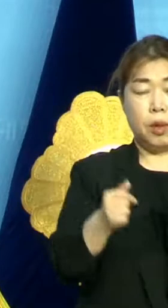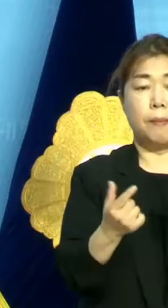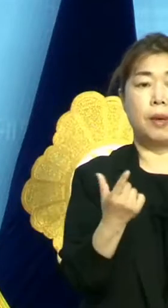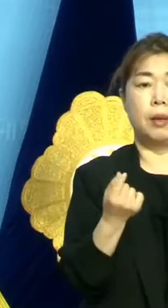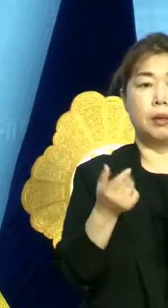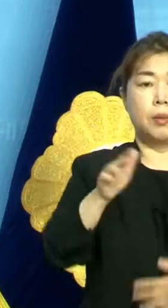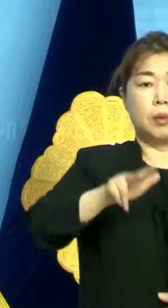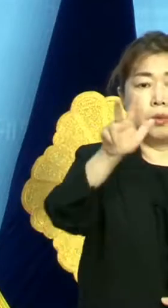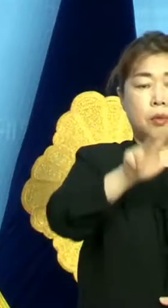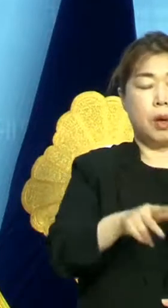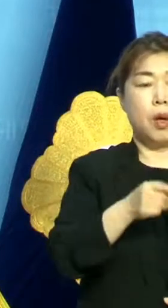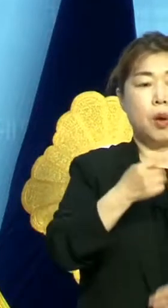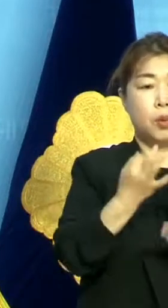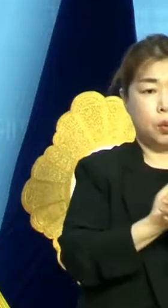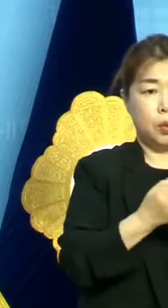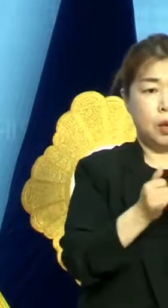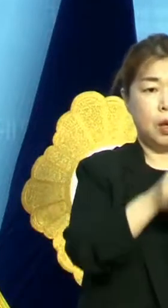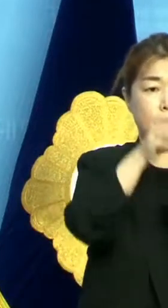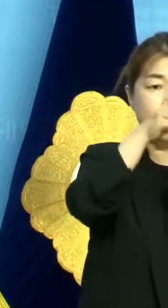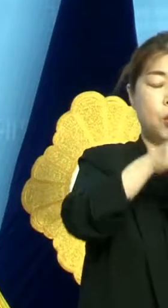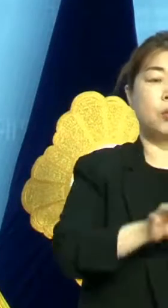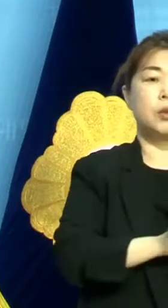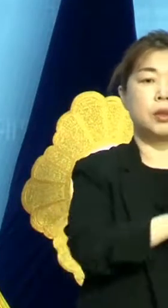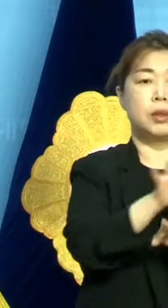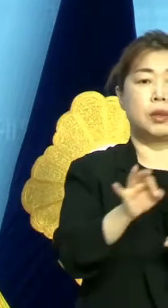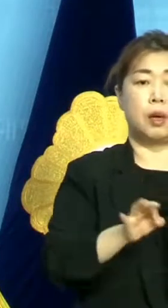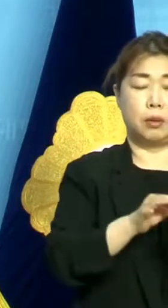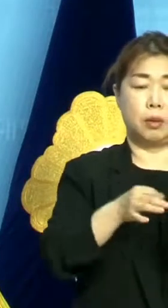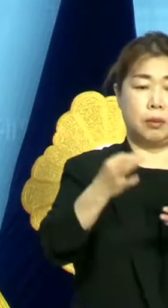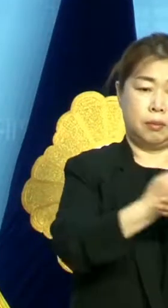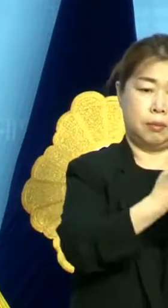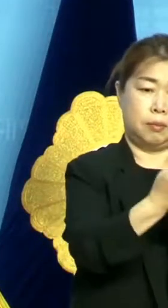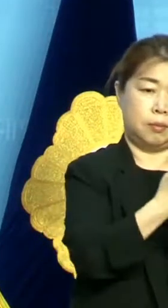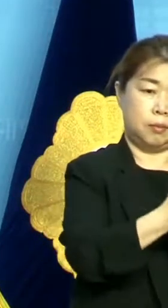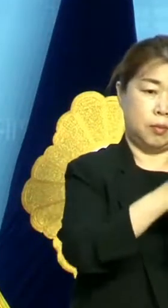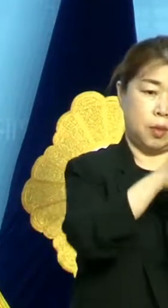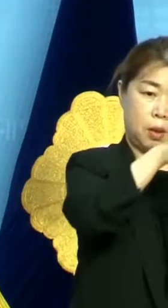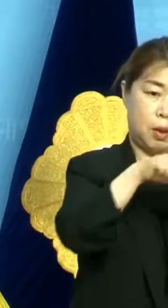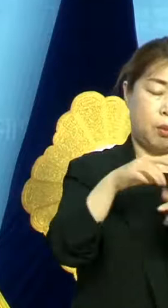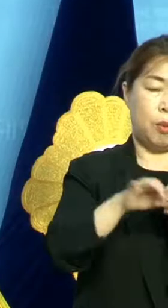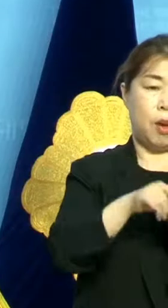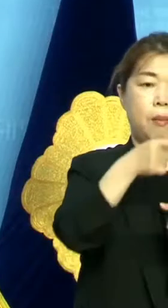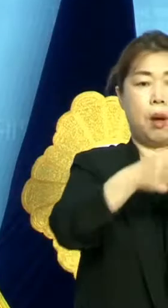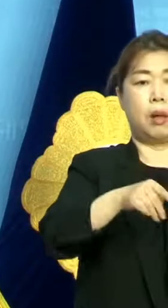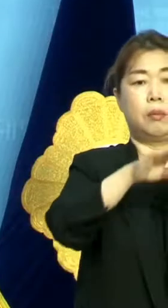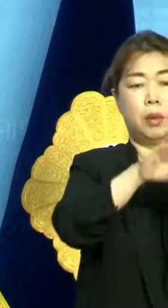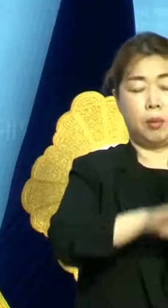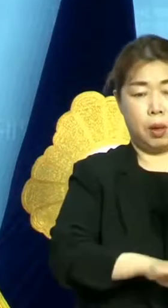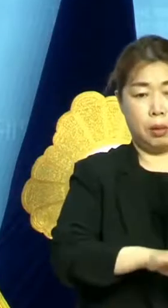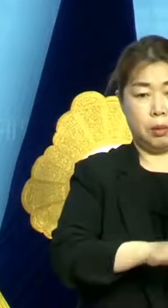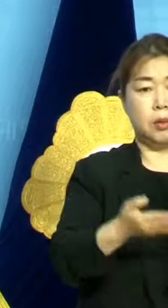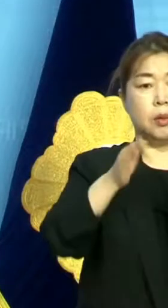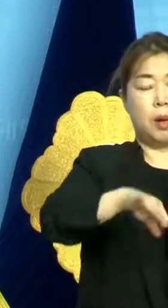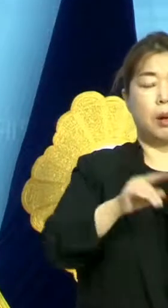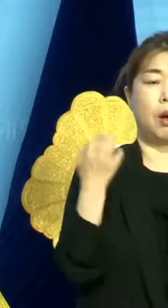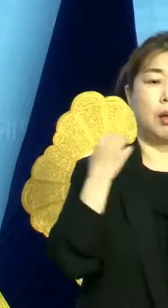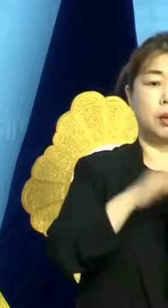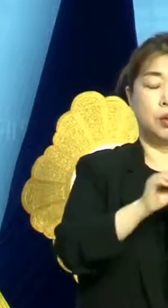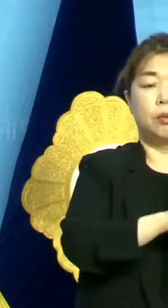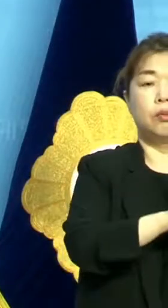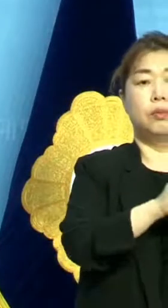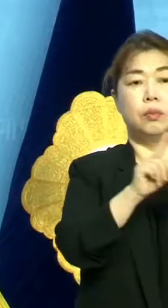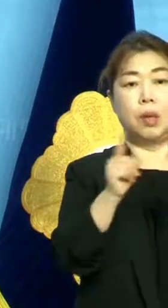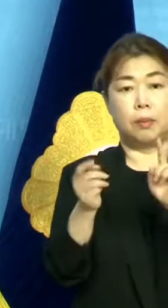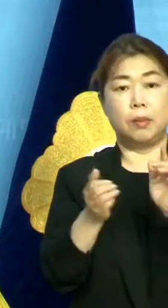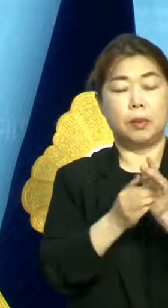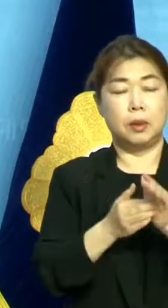전국 소상공인과 전통시장의 매출을 코로나 일고 발생 전에 절반 이상으로 회복시켜 씁니다 긴급 짠한